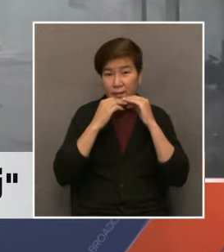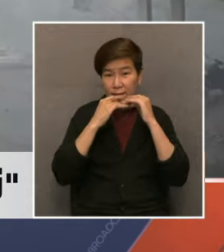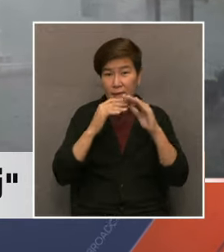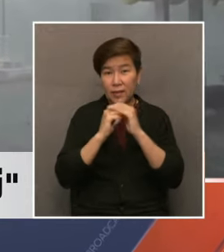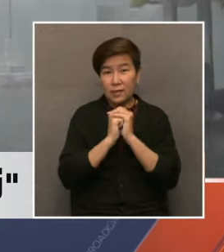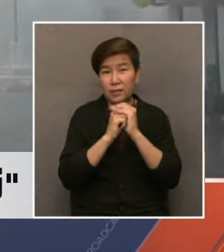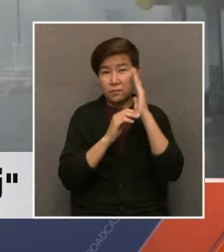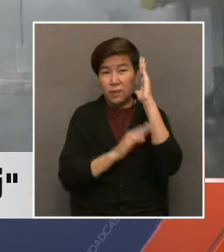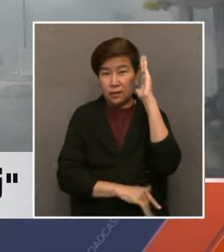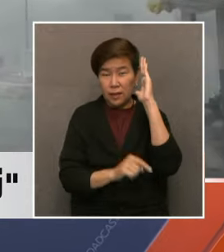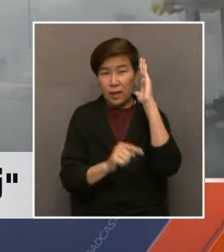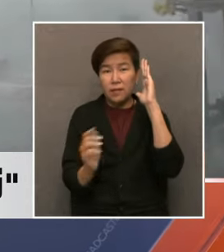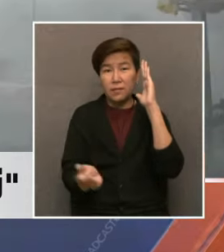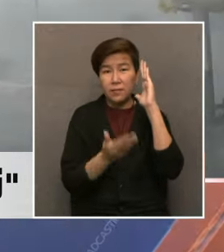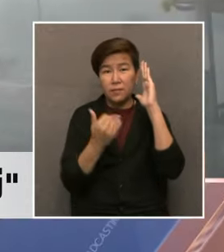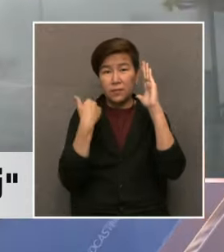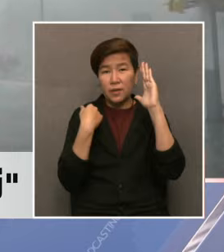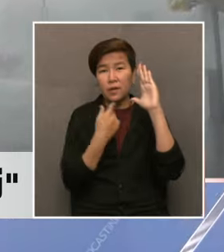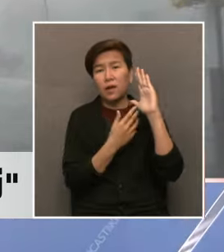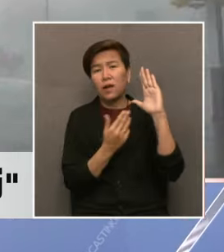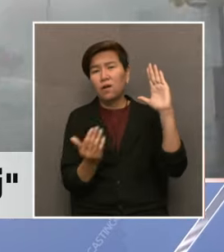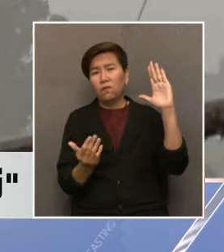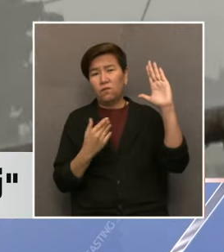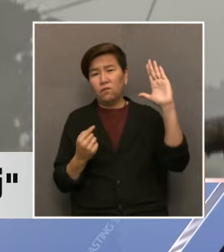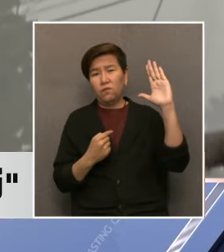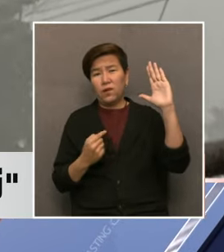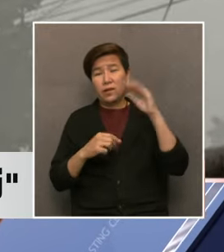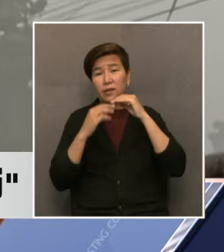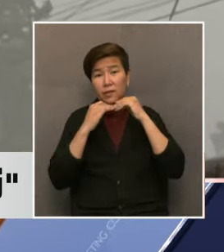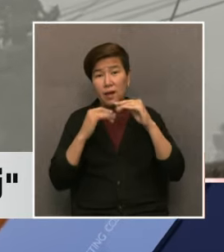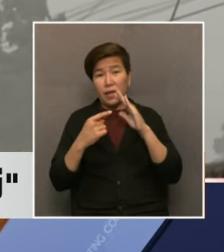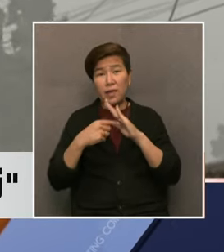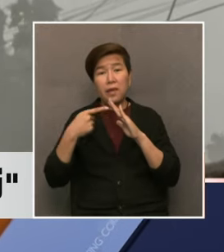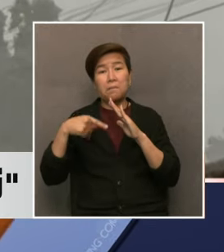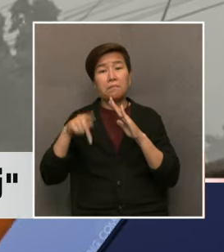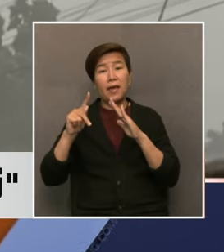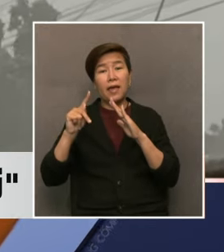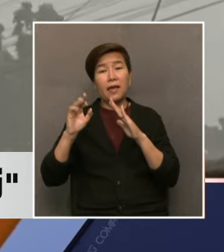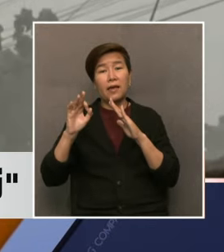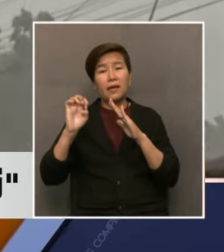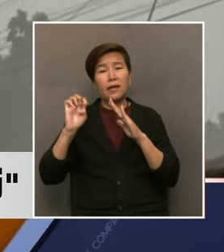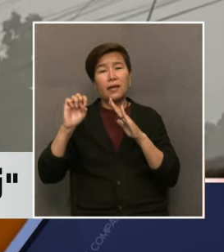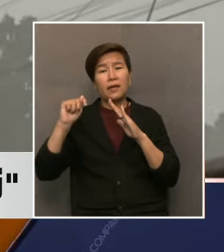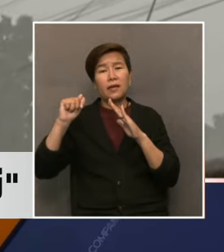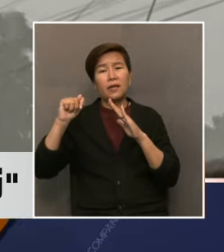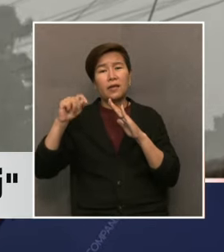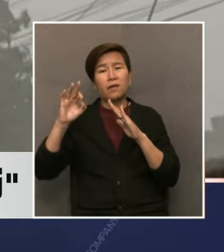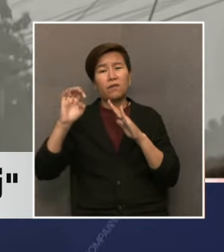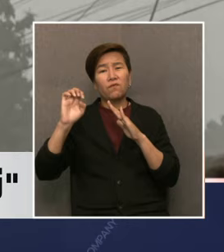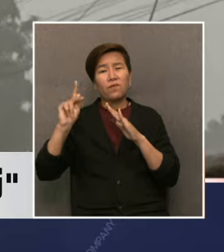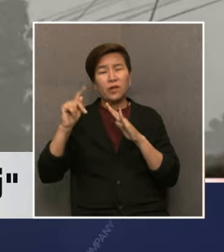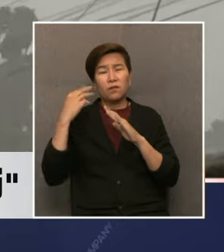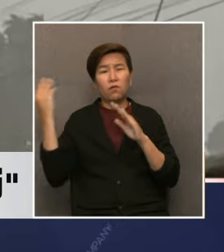นะครับทางด้านมหาสมุทรแปซิฟิกตะวันตกเองณขณะนี้นะครับก็มีพายุเรียกว่าพายุโซนร้อนกำลังแรง